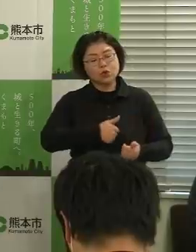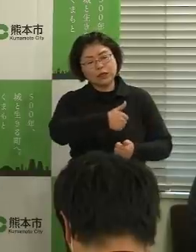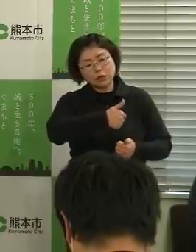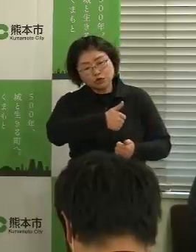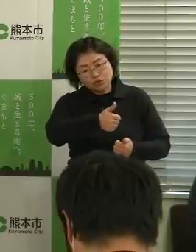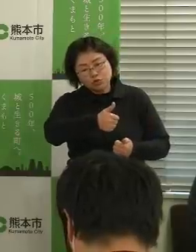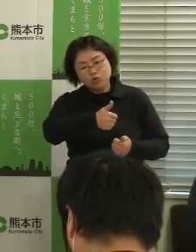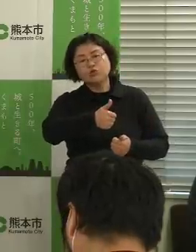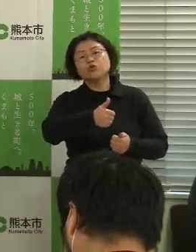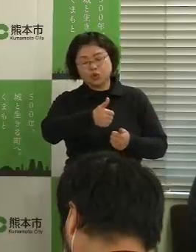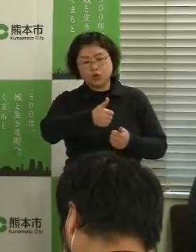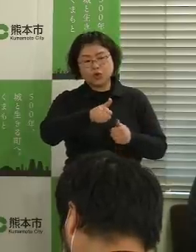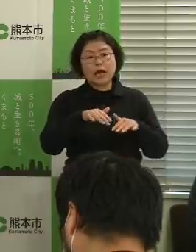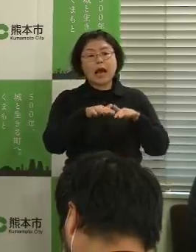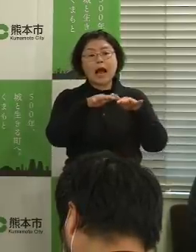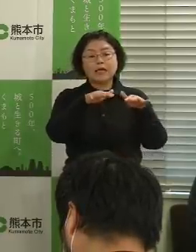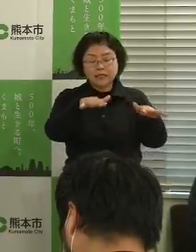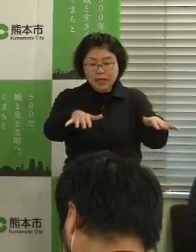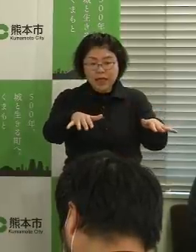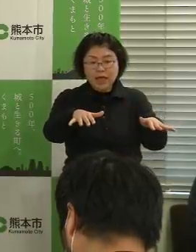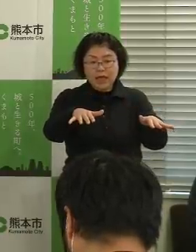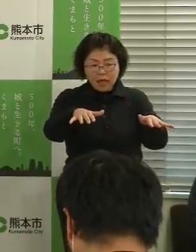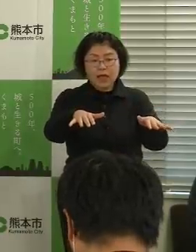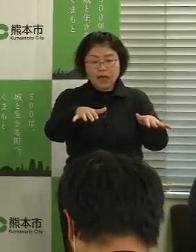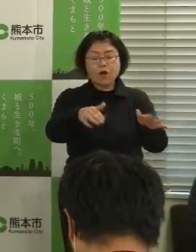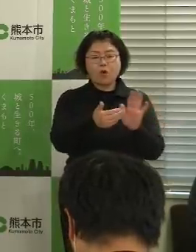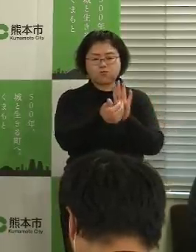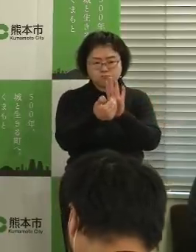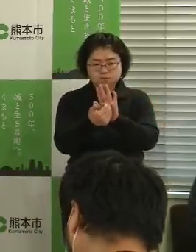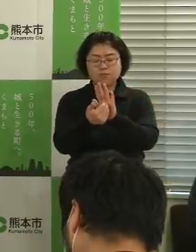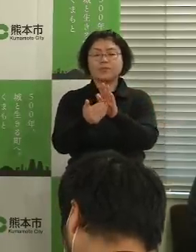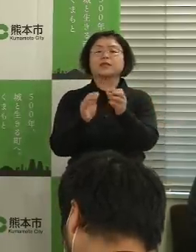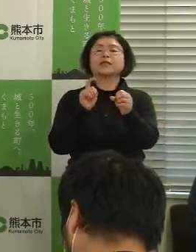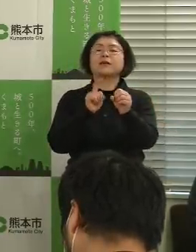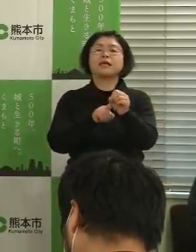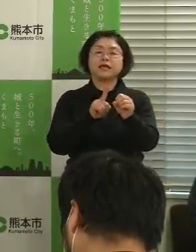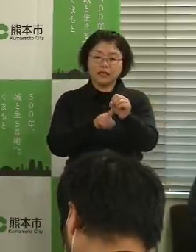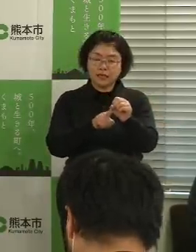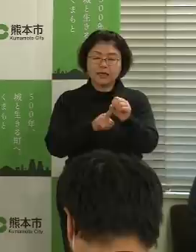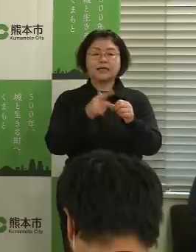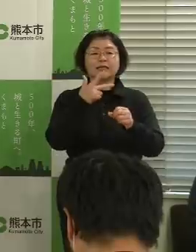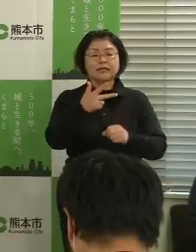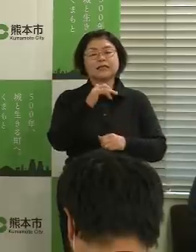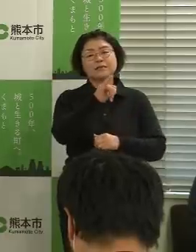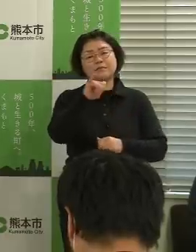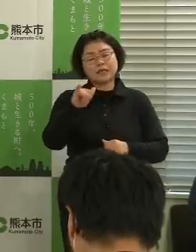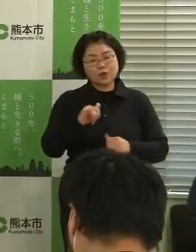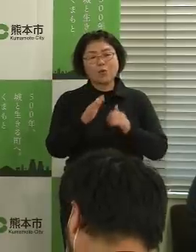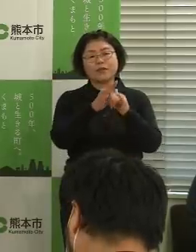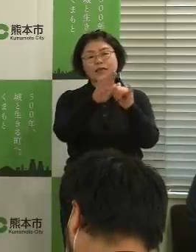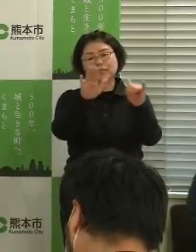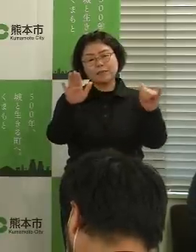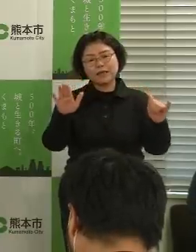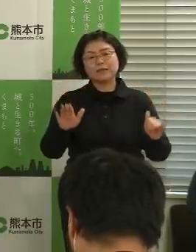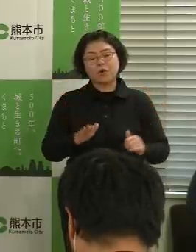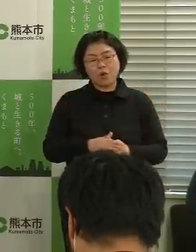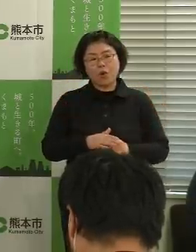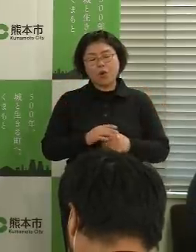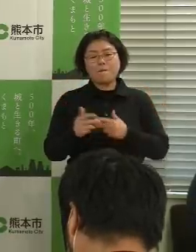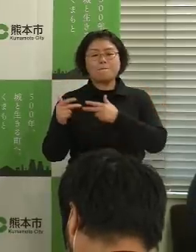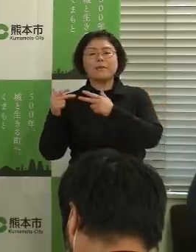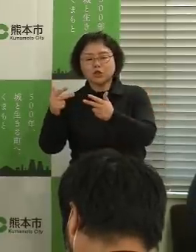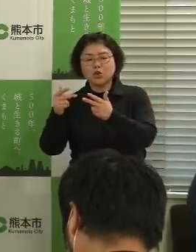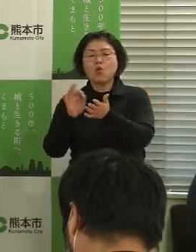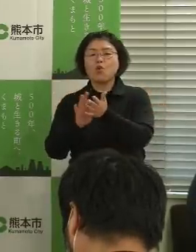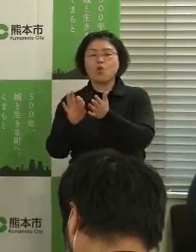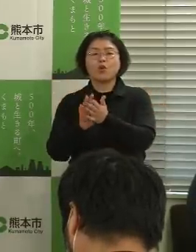の感染リスクを軽減するために実施するものでありまして、市民の皆様にもできる限り臨時バスのご